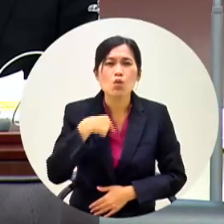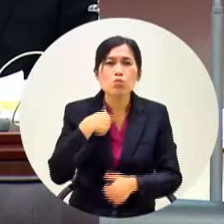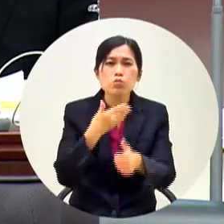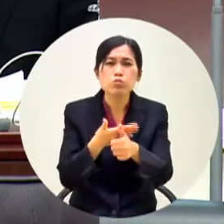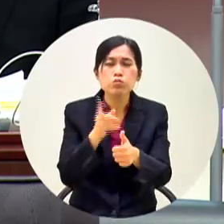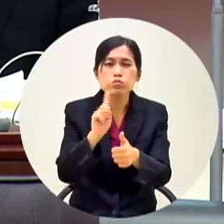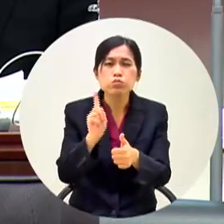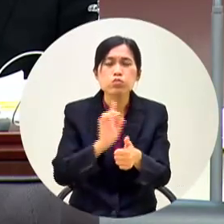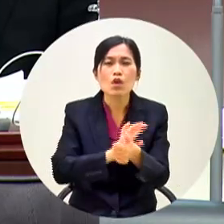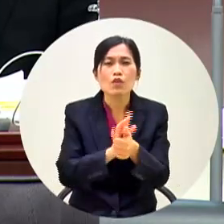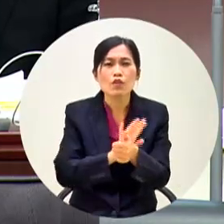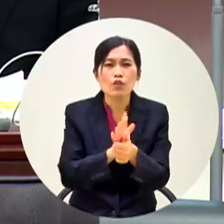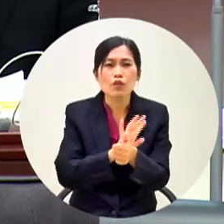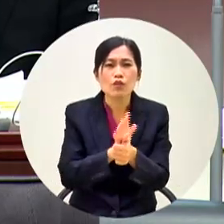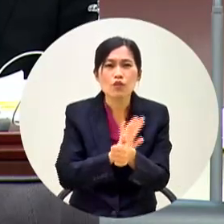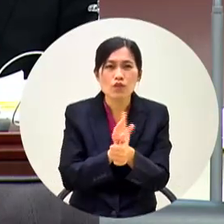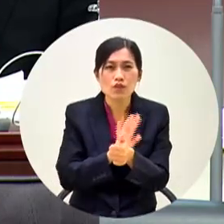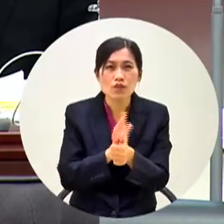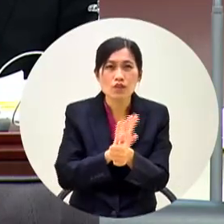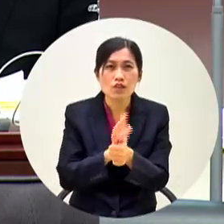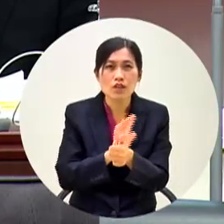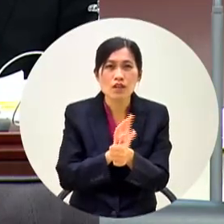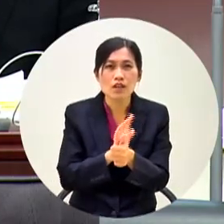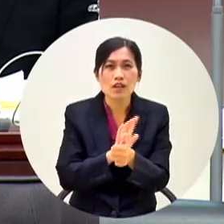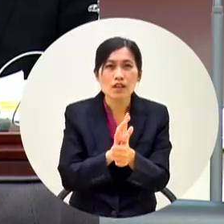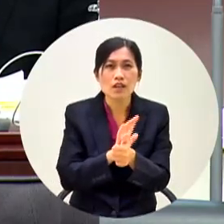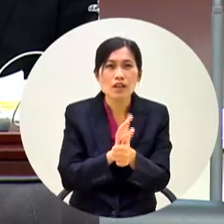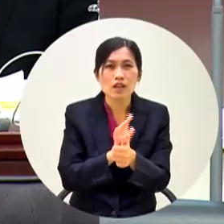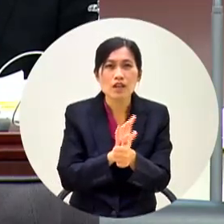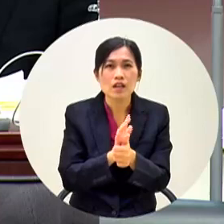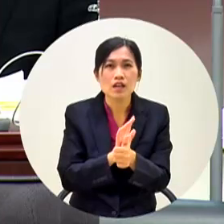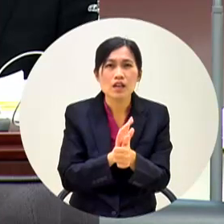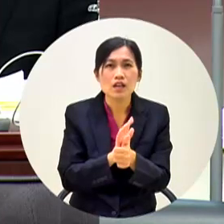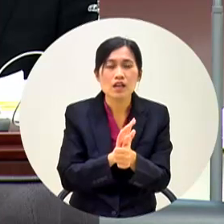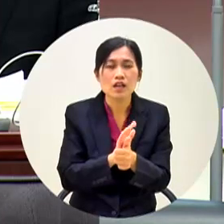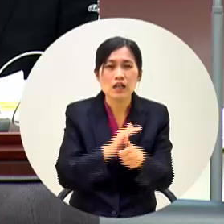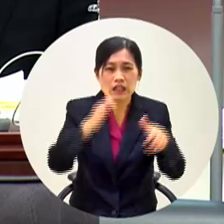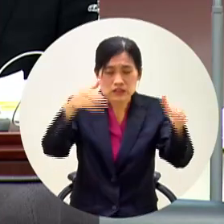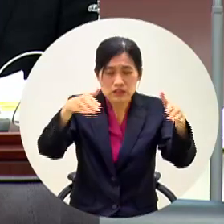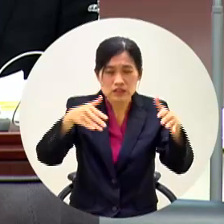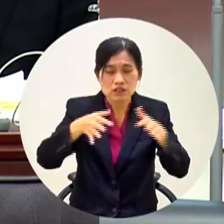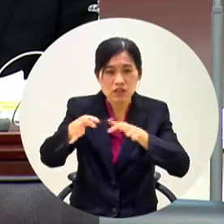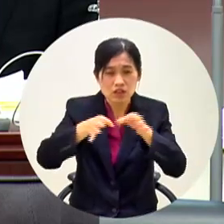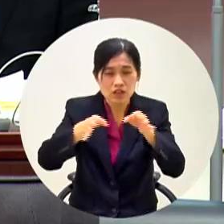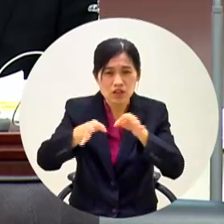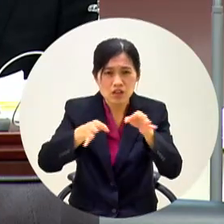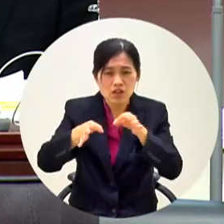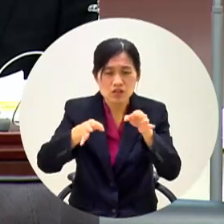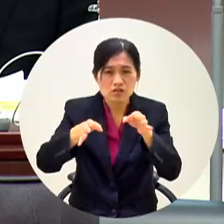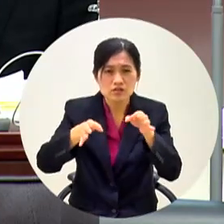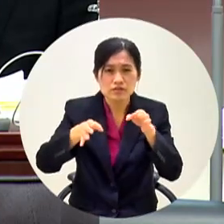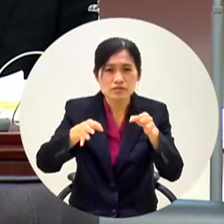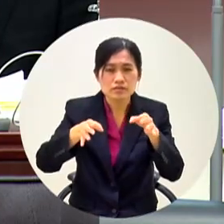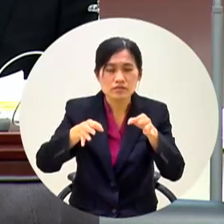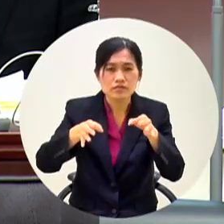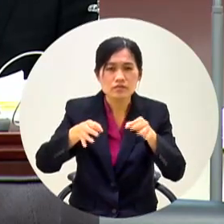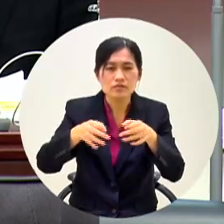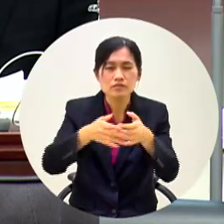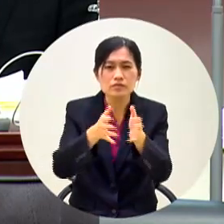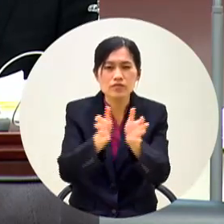服务大于这个产业的这个招商的部分，所以呢我们在这些不论